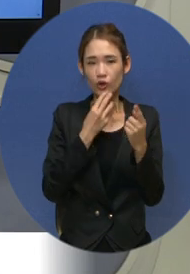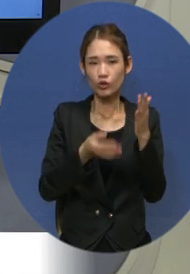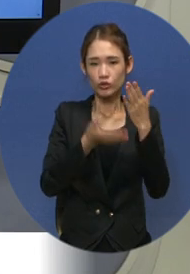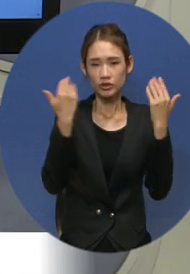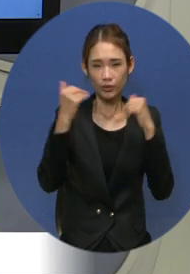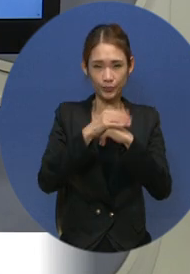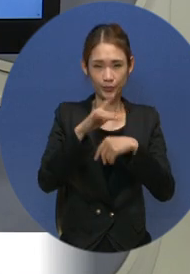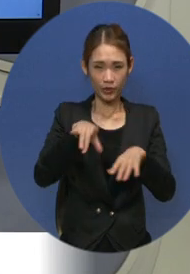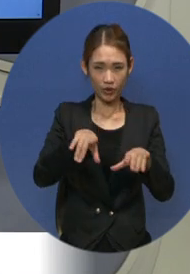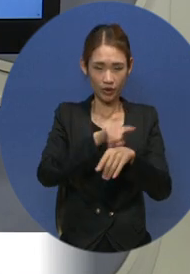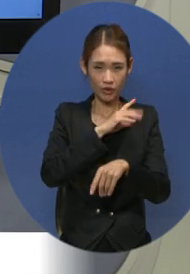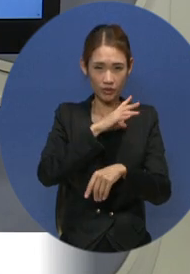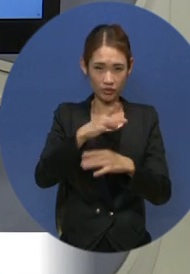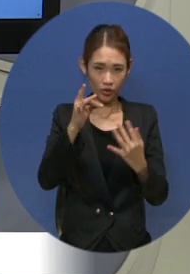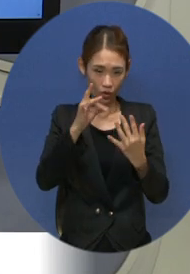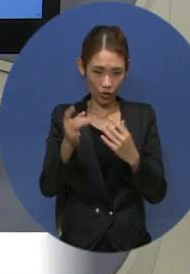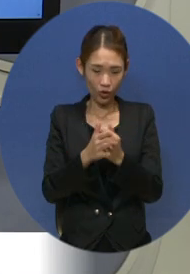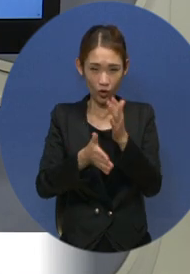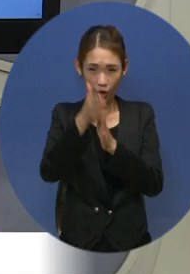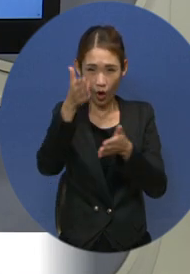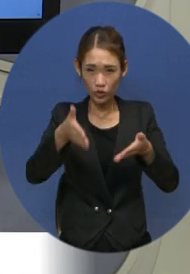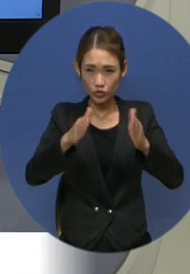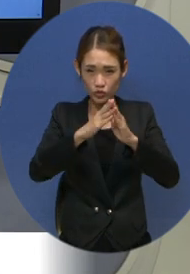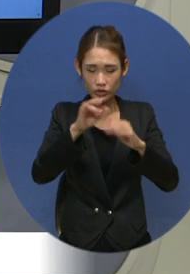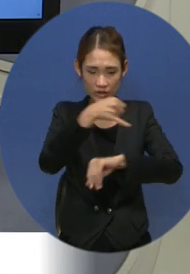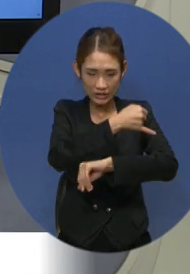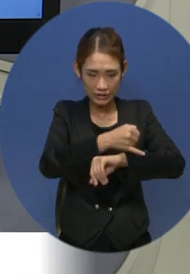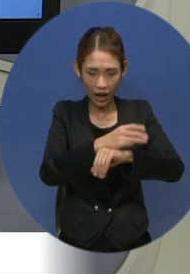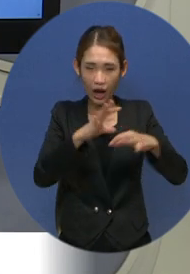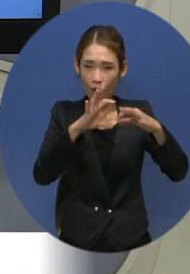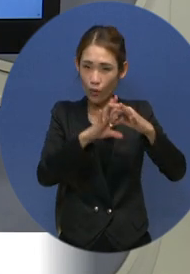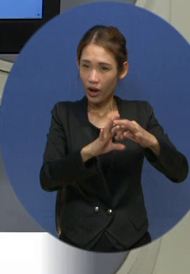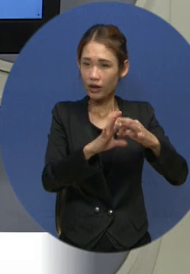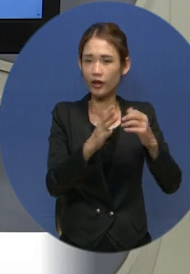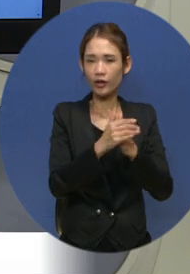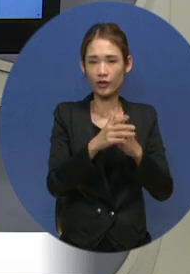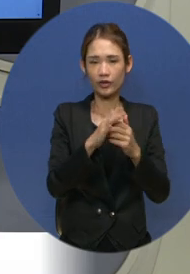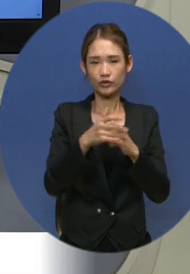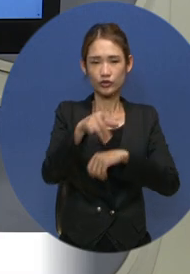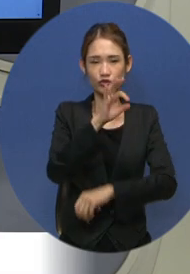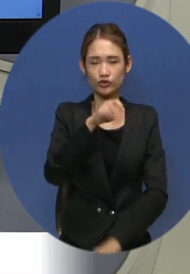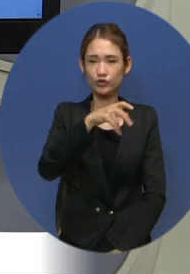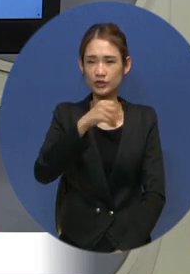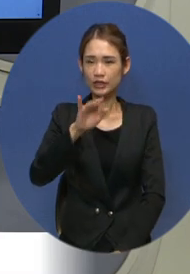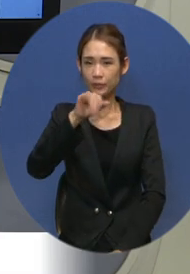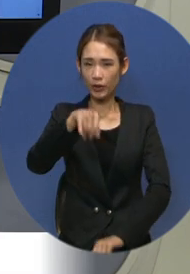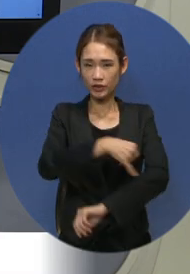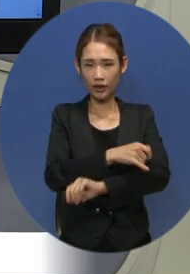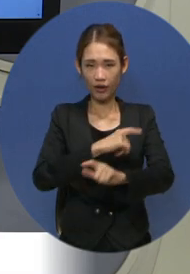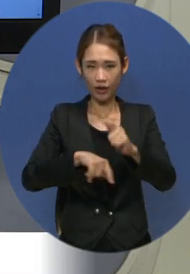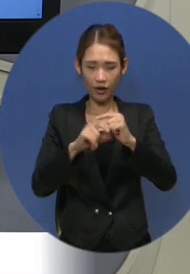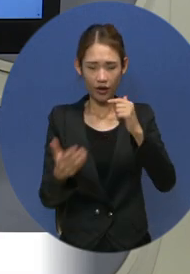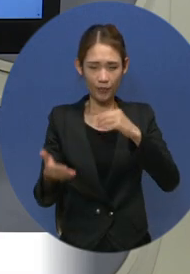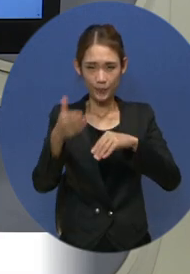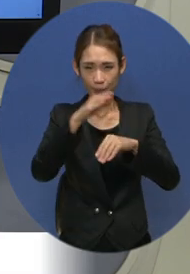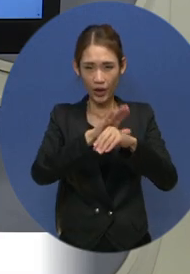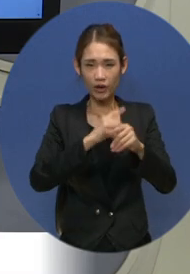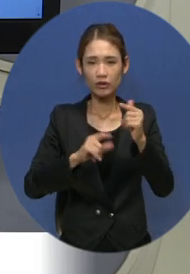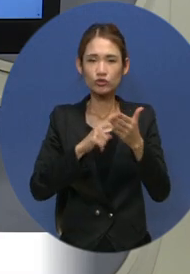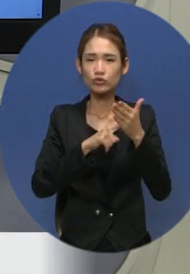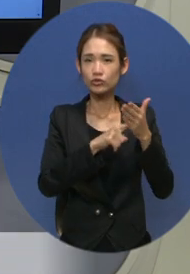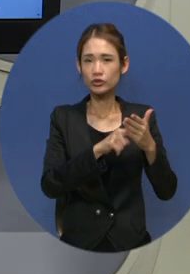선정해 건축 디자인 학과 교과목 에 유니버설 디자인 관련 과정 개설을 추진 합니다